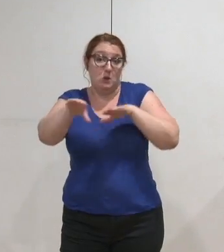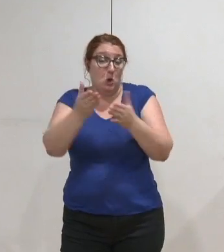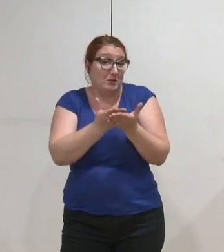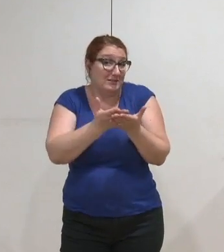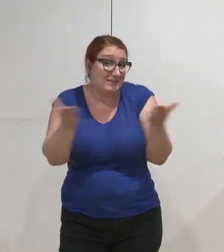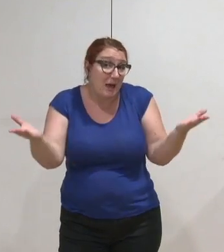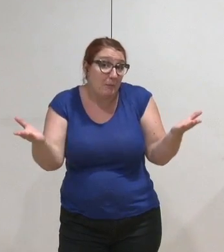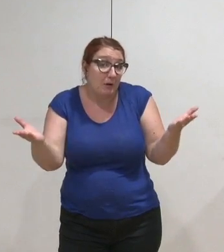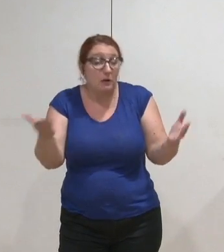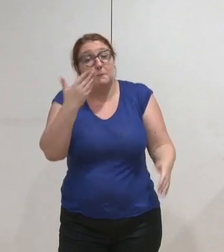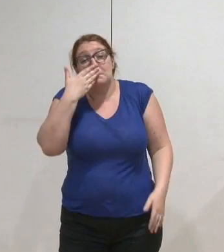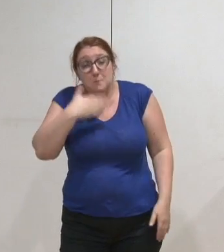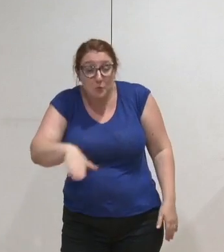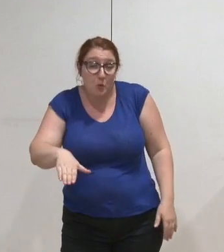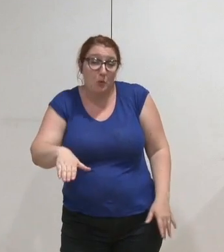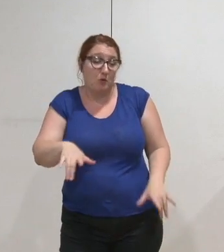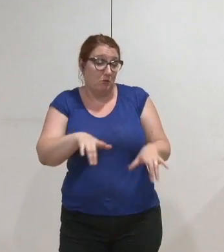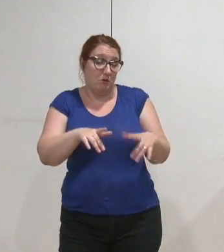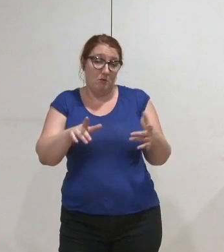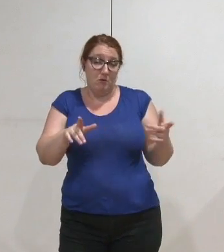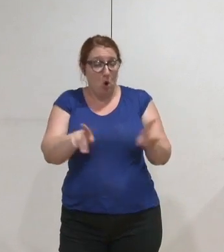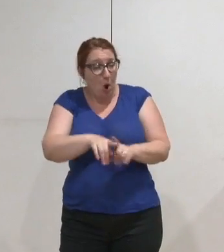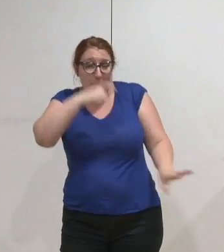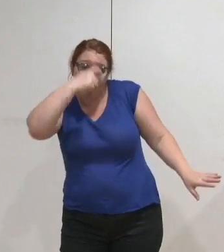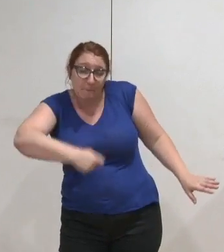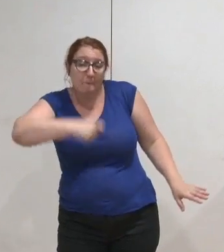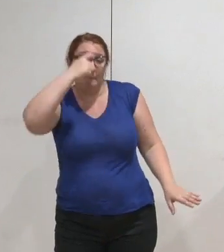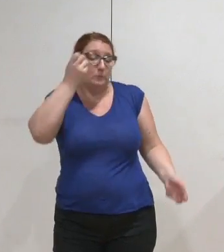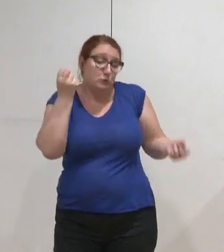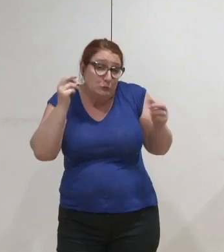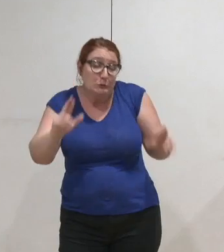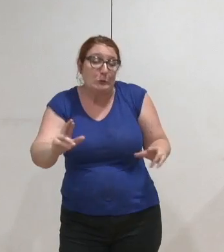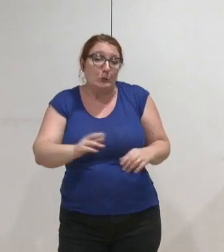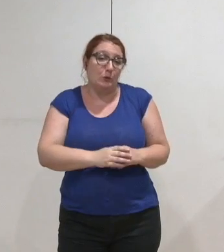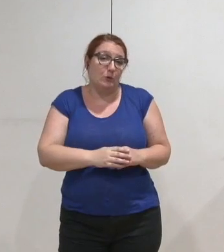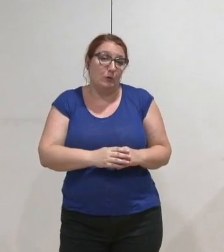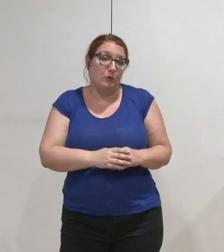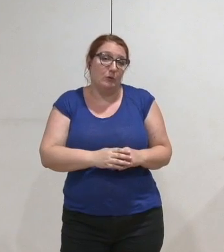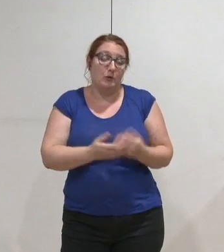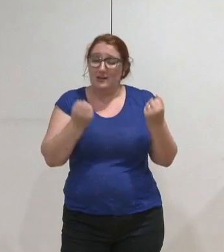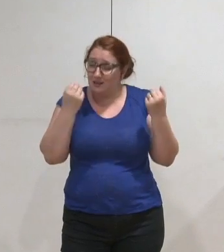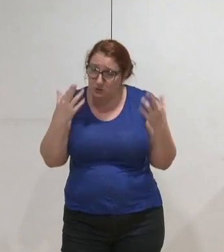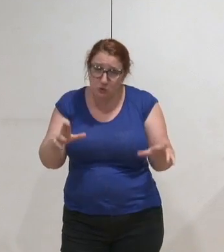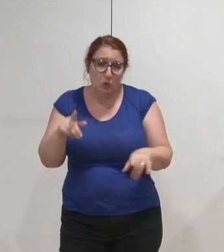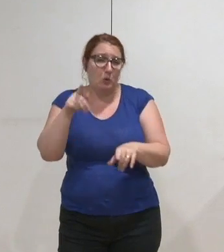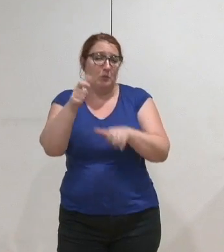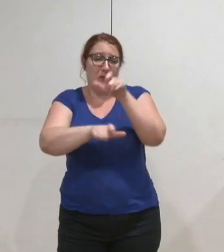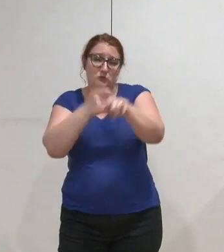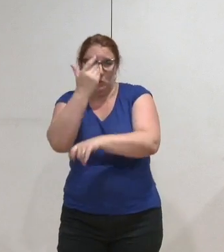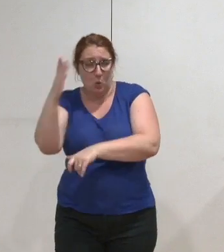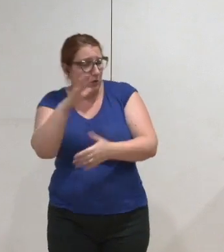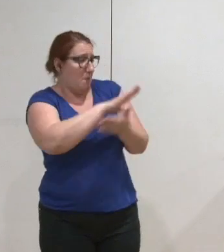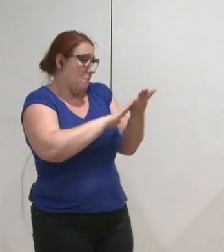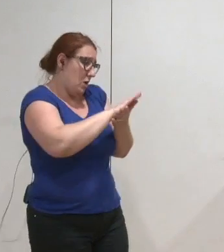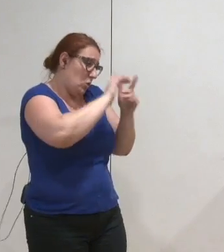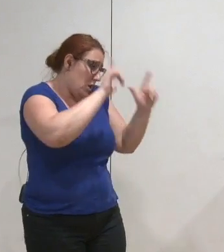honoré et d'une certaine manière je pense que certains vous aurez euh pardonné vous auriez pu